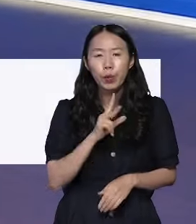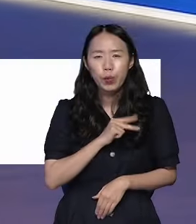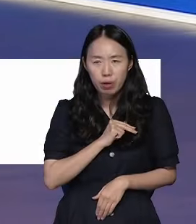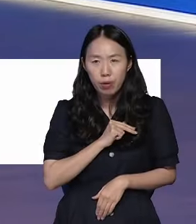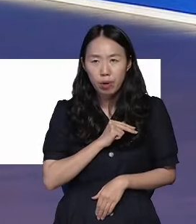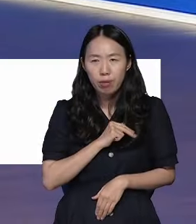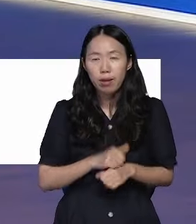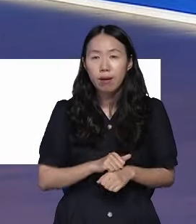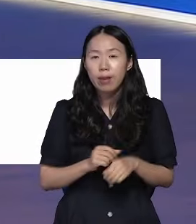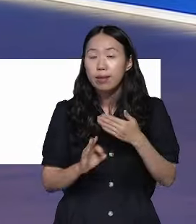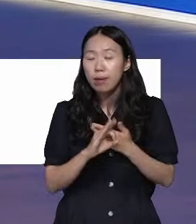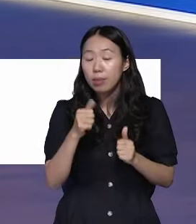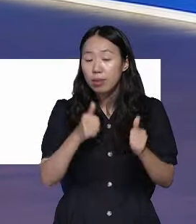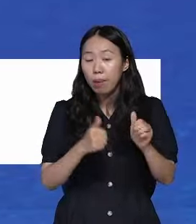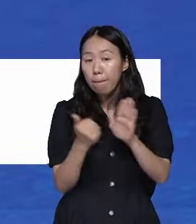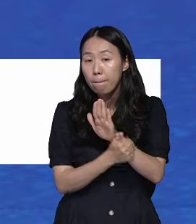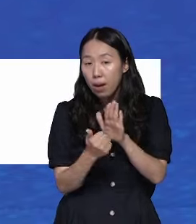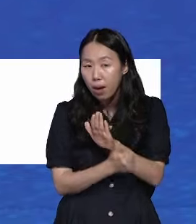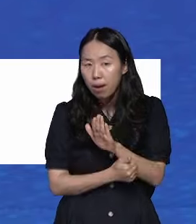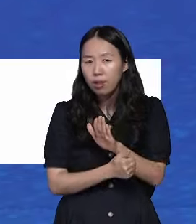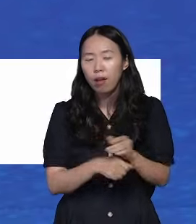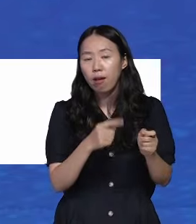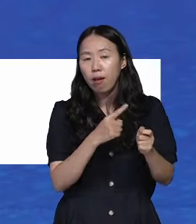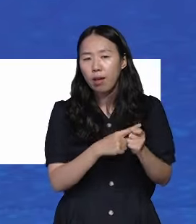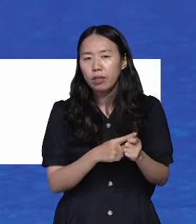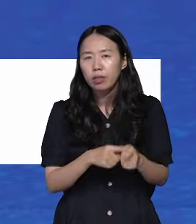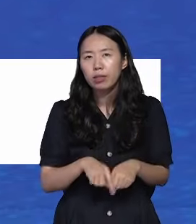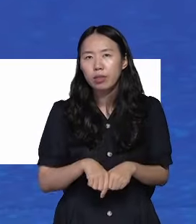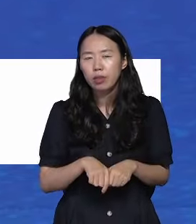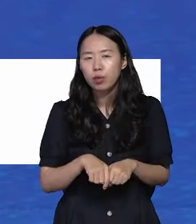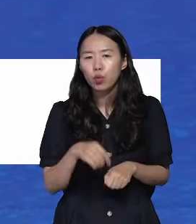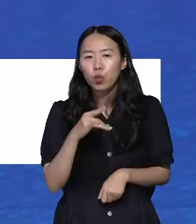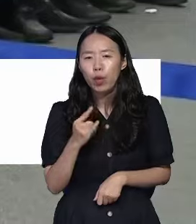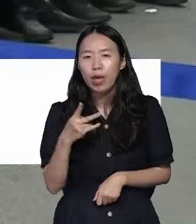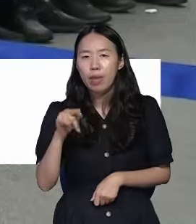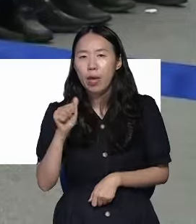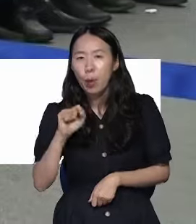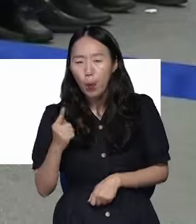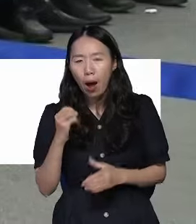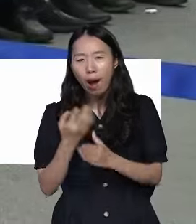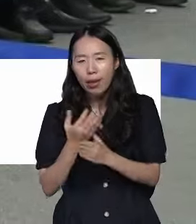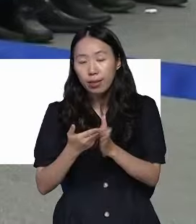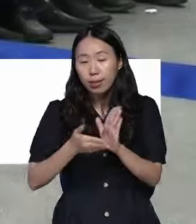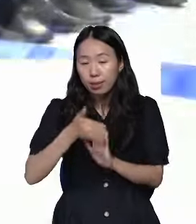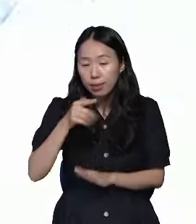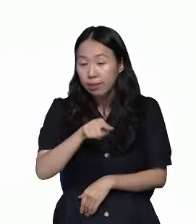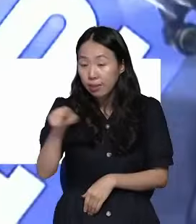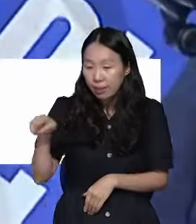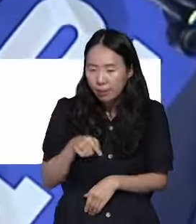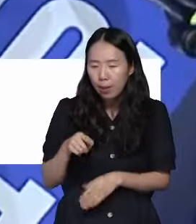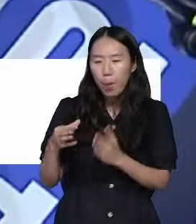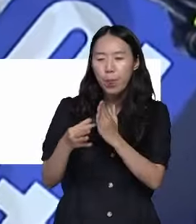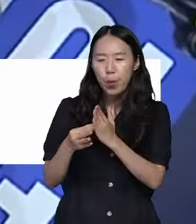탈락한 전북의 이성윤 의원과 해남 출신 최대호 안양시장의 표심까지 가져올 수 있을 것으로 민 의원은 기대하고